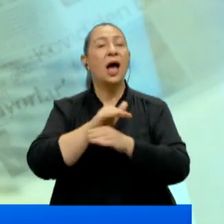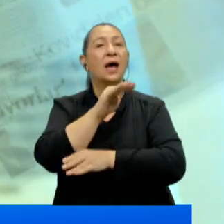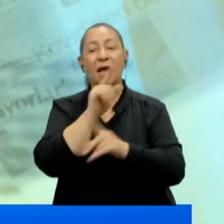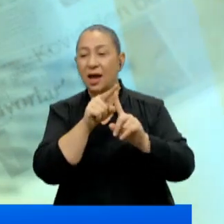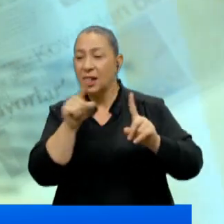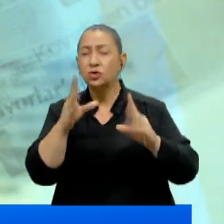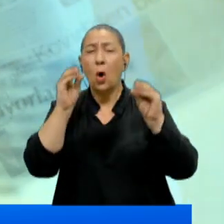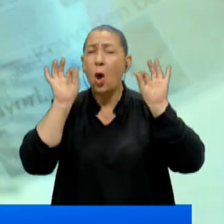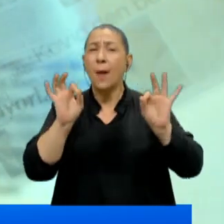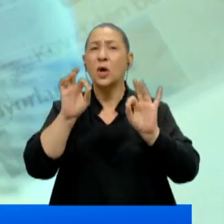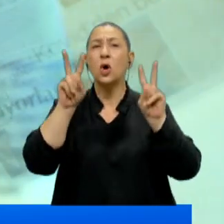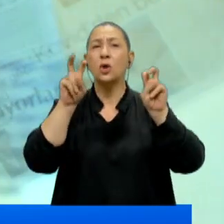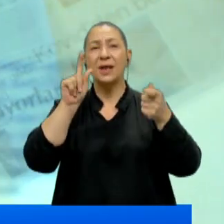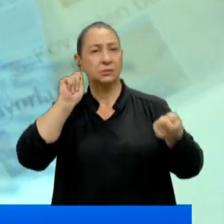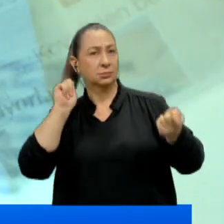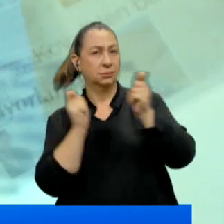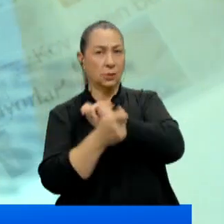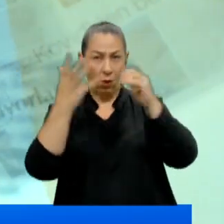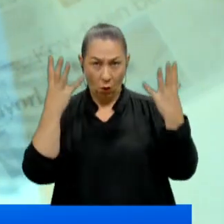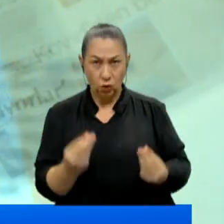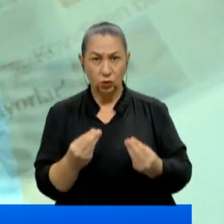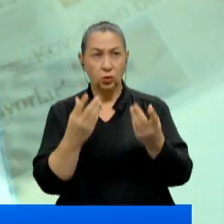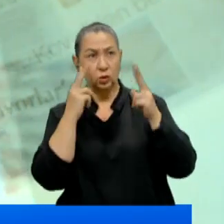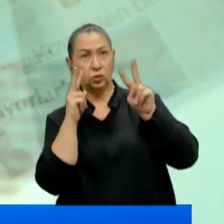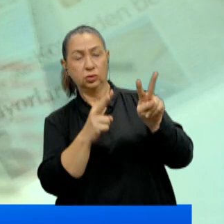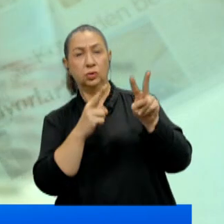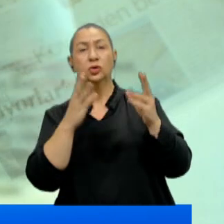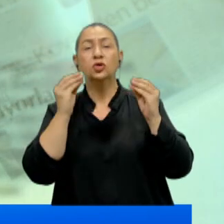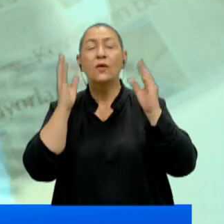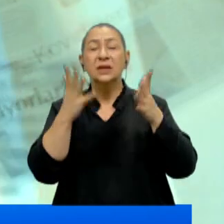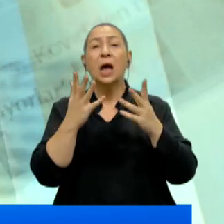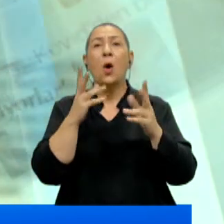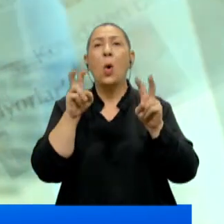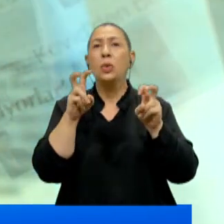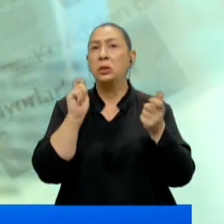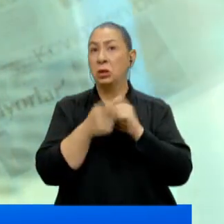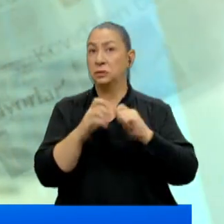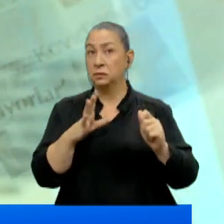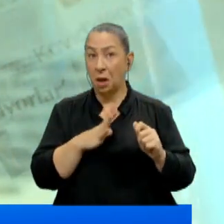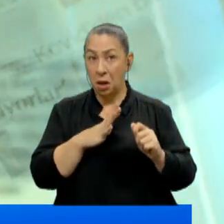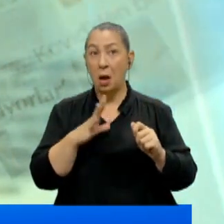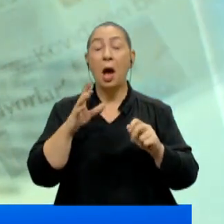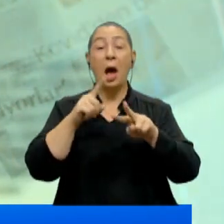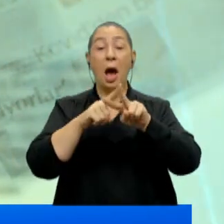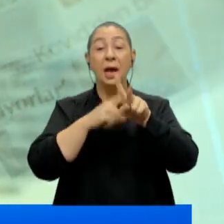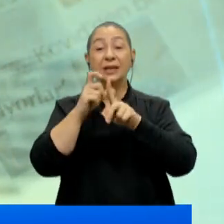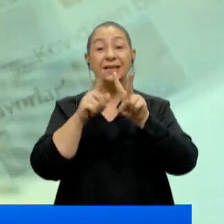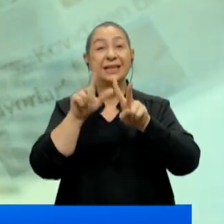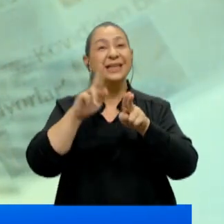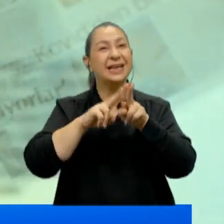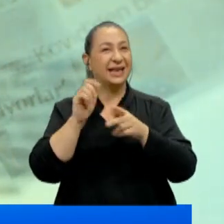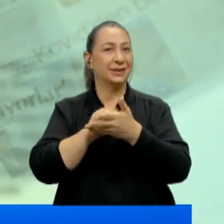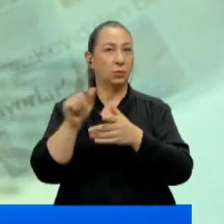birçok önemli konuda bir dönüşüm geçirdiği ortada. Birçok konuda dönüşüm geçirmişler. Aydınlık Gazetesi buna dikkat